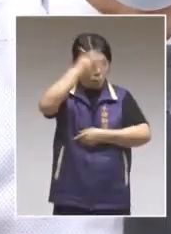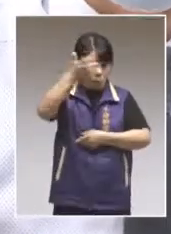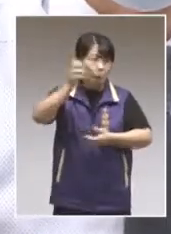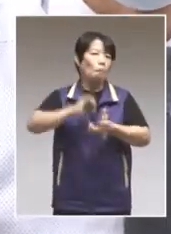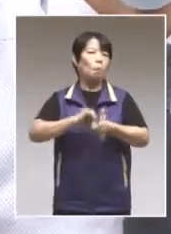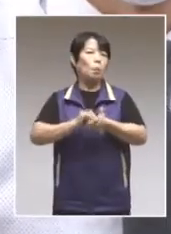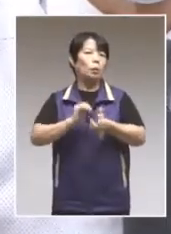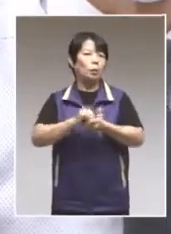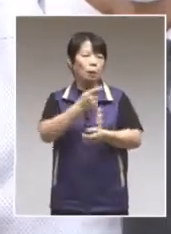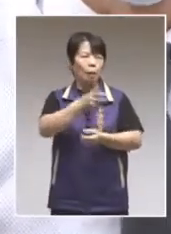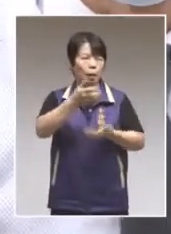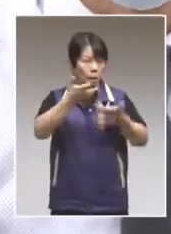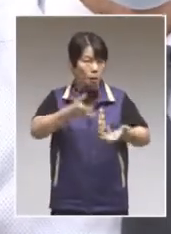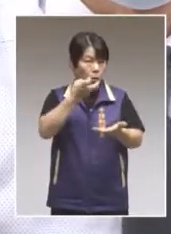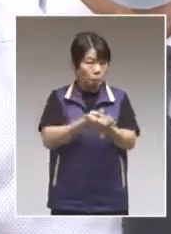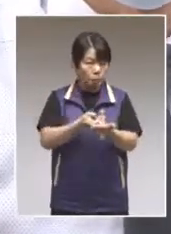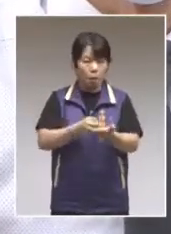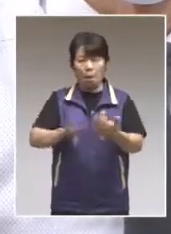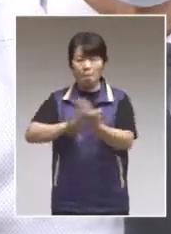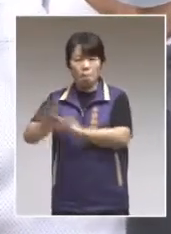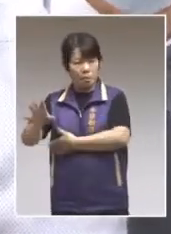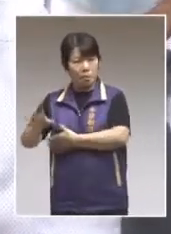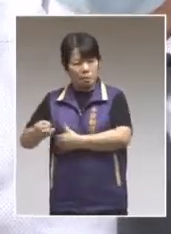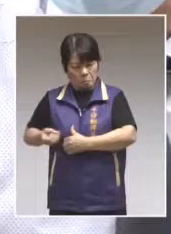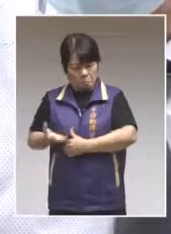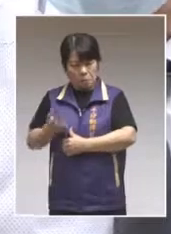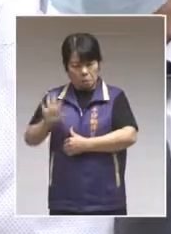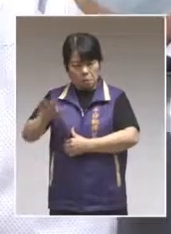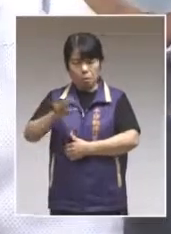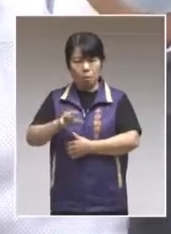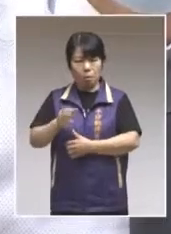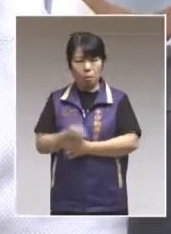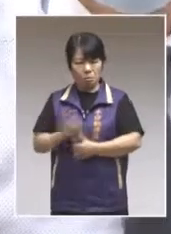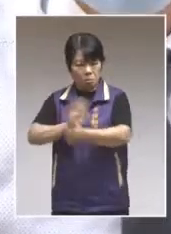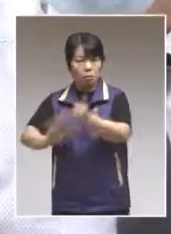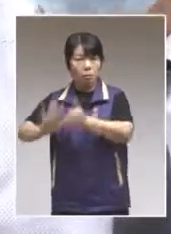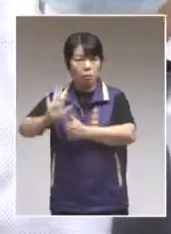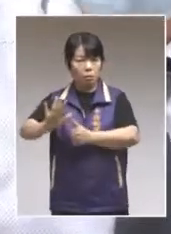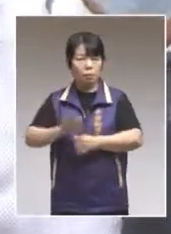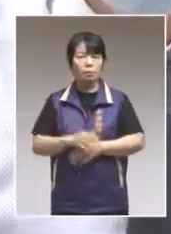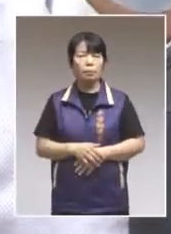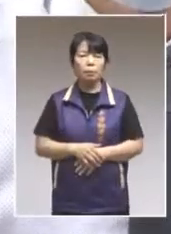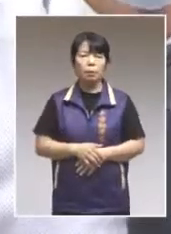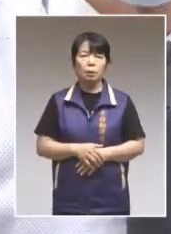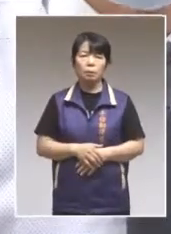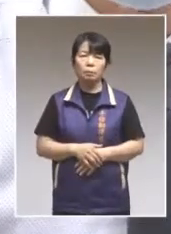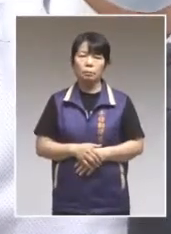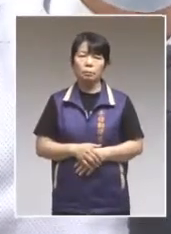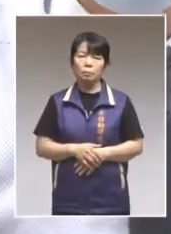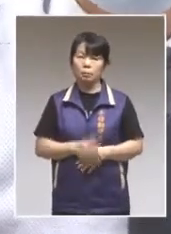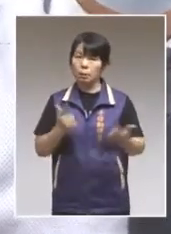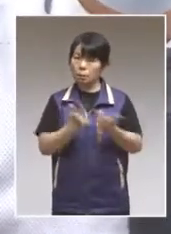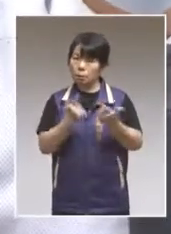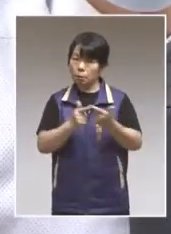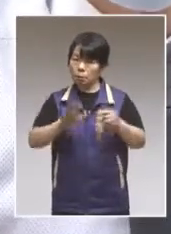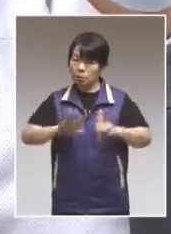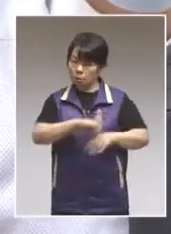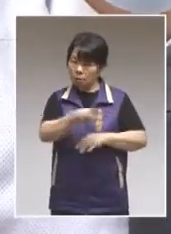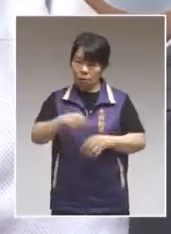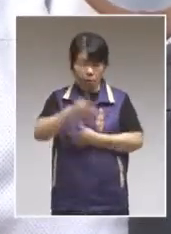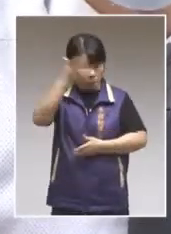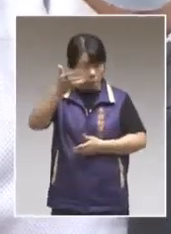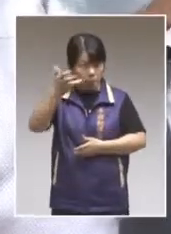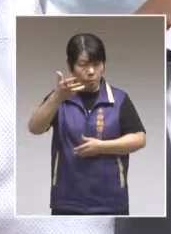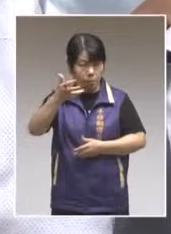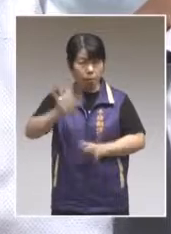表示它严重，一定有其他的东西可以让我们知道说它严不严重。那当然为了因应这个可能塞车的情况，中央有